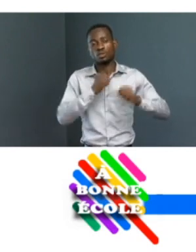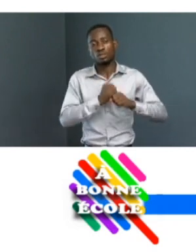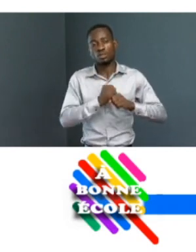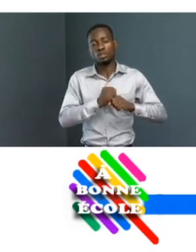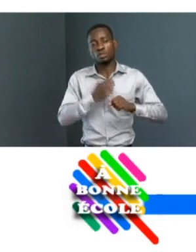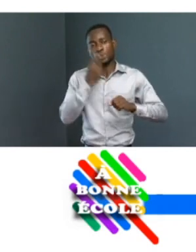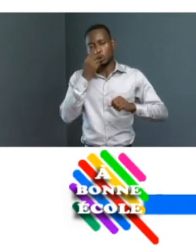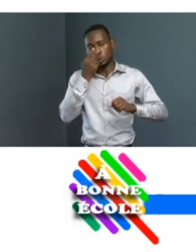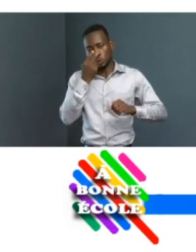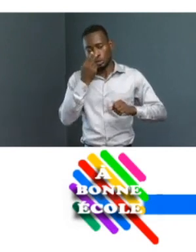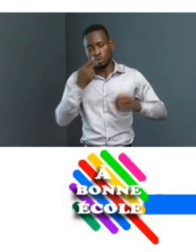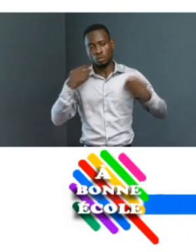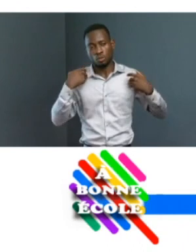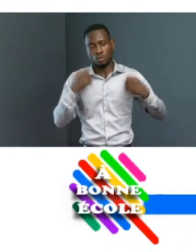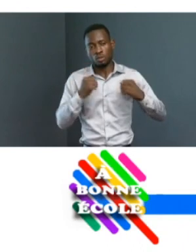de santé.